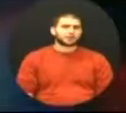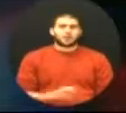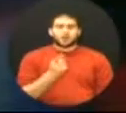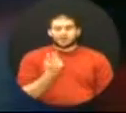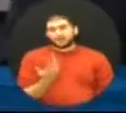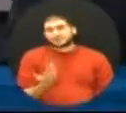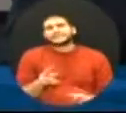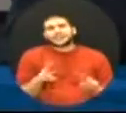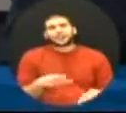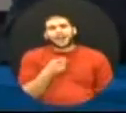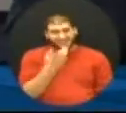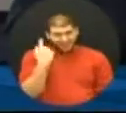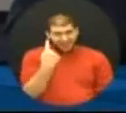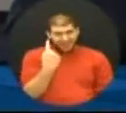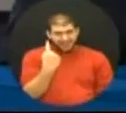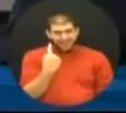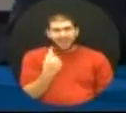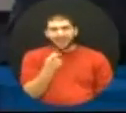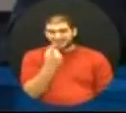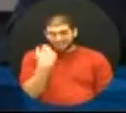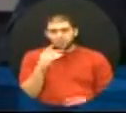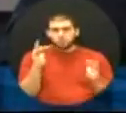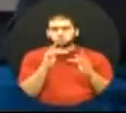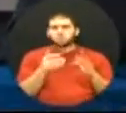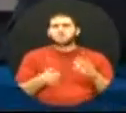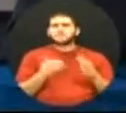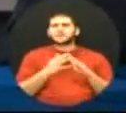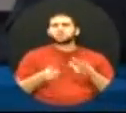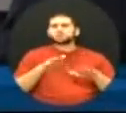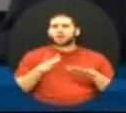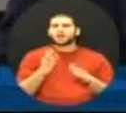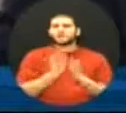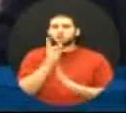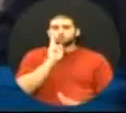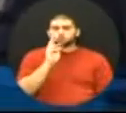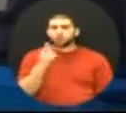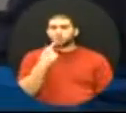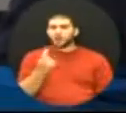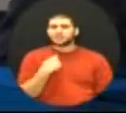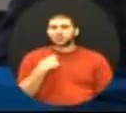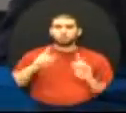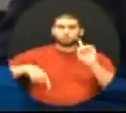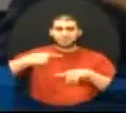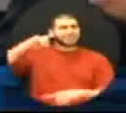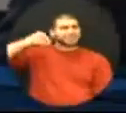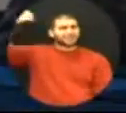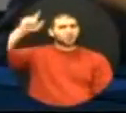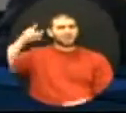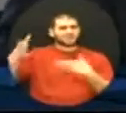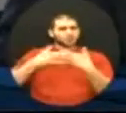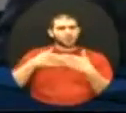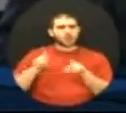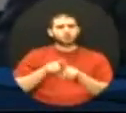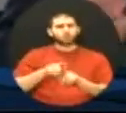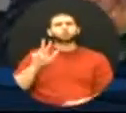תשמע, יש לי... אתה היית מול בית ראש הממשלה כל יום שישי, כשקראו לו, אנחנו בשנה הבאה נתלה אותך ואת אשתך כמו את